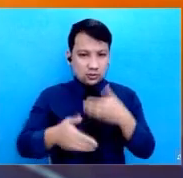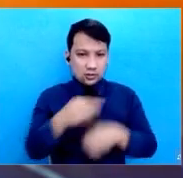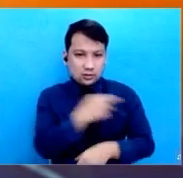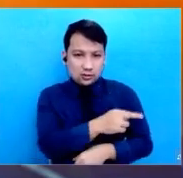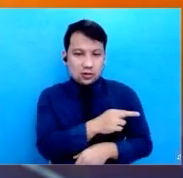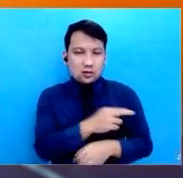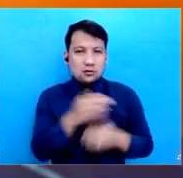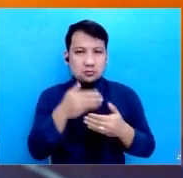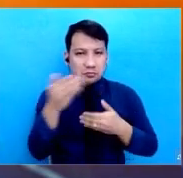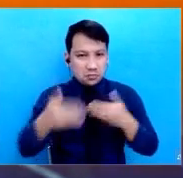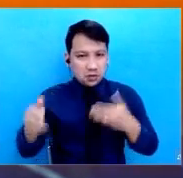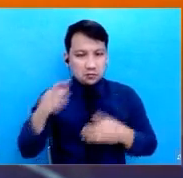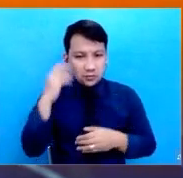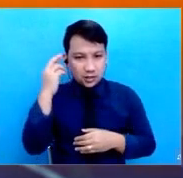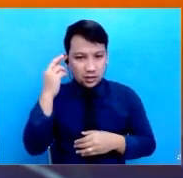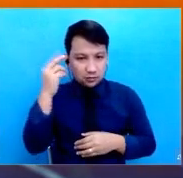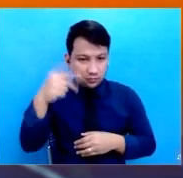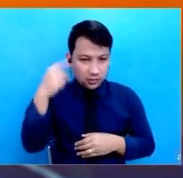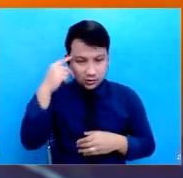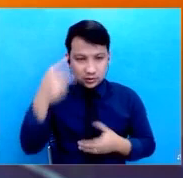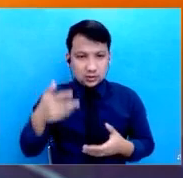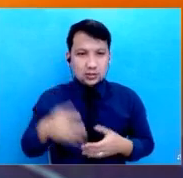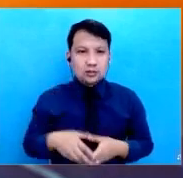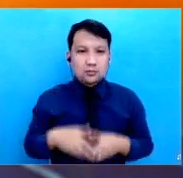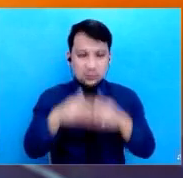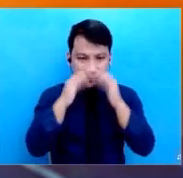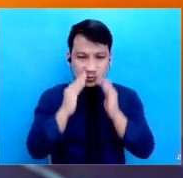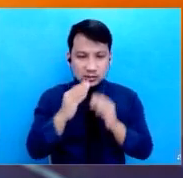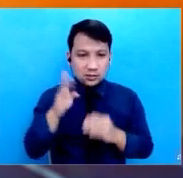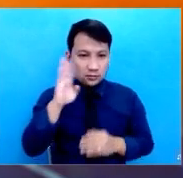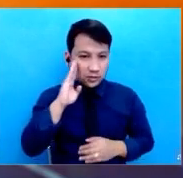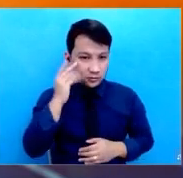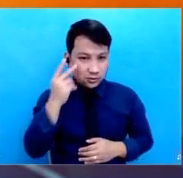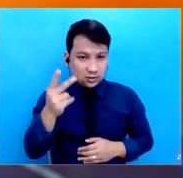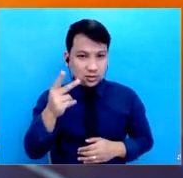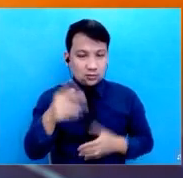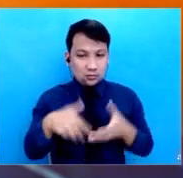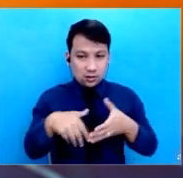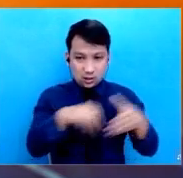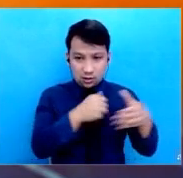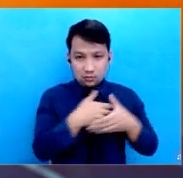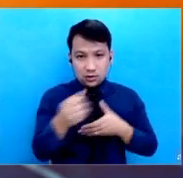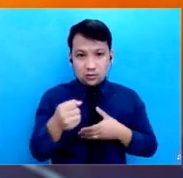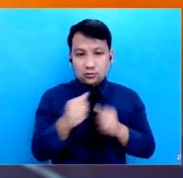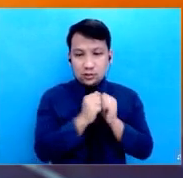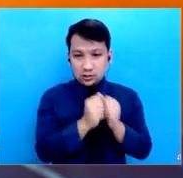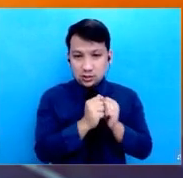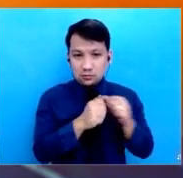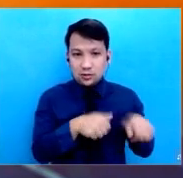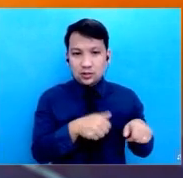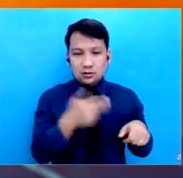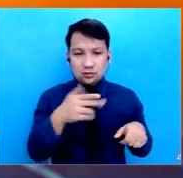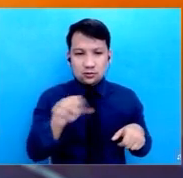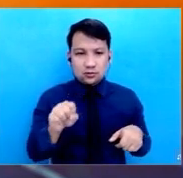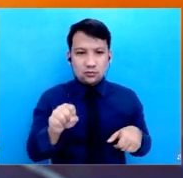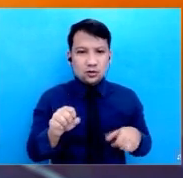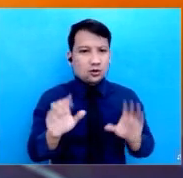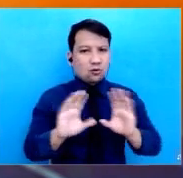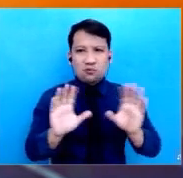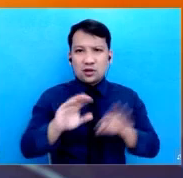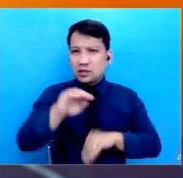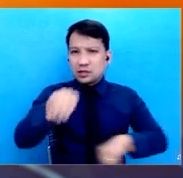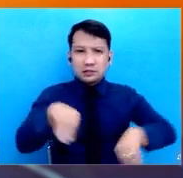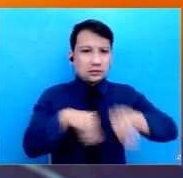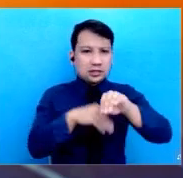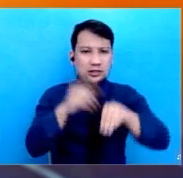and beyond politics. Ikinalungkot din ni Bianca Gonzalez ang pag-goodbye ng kanyang co-host at sinabing, Nobody can ever